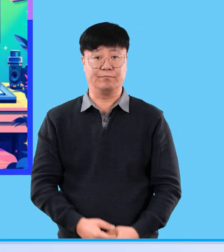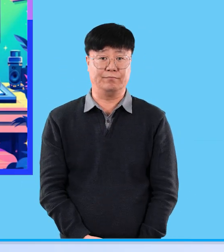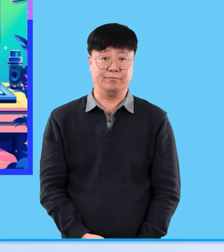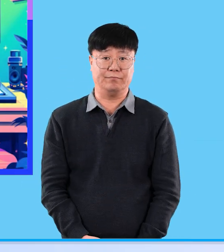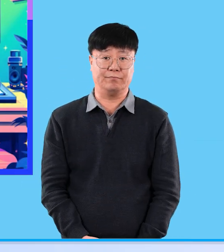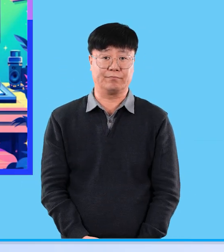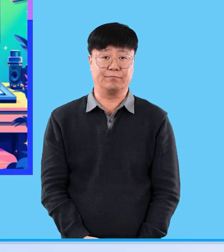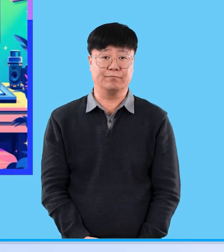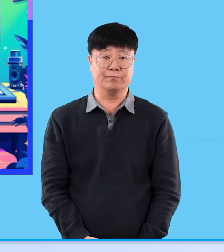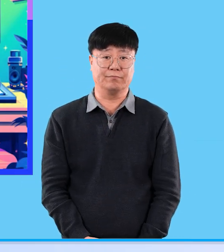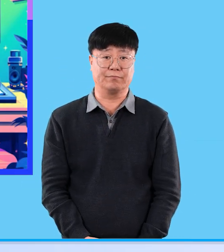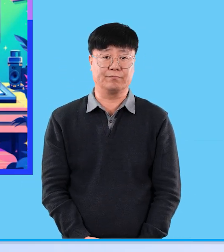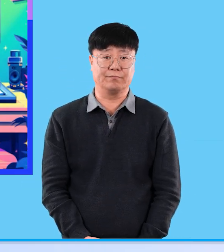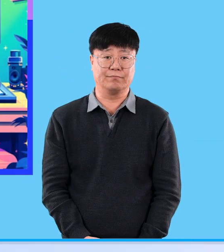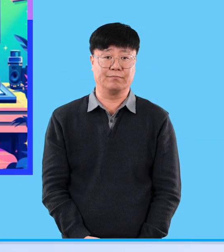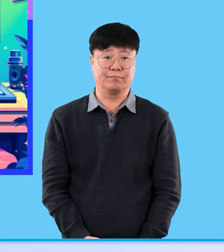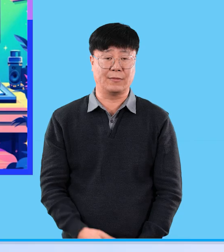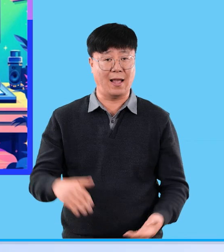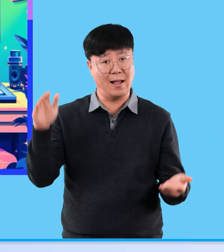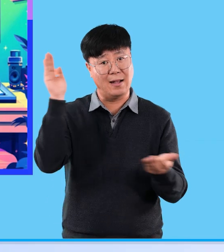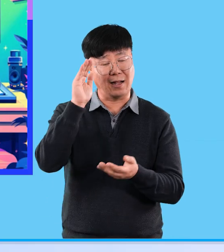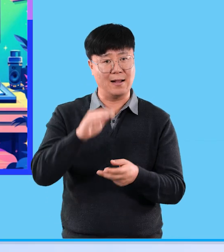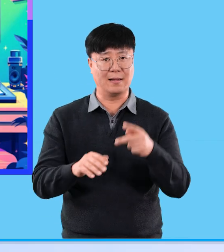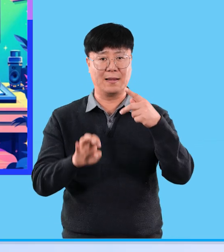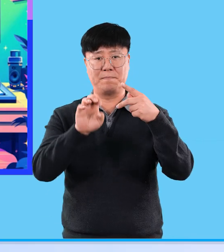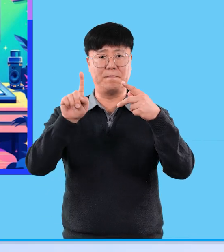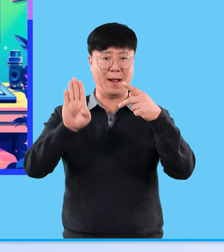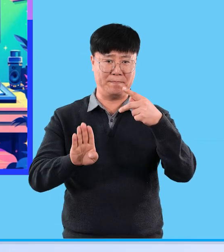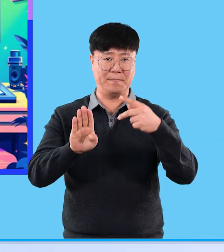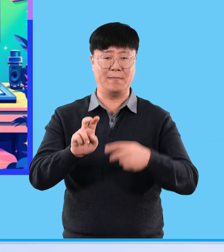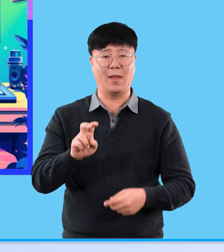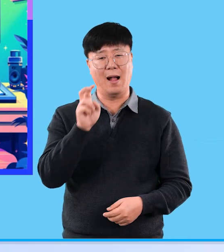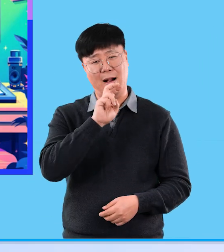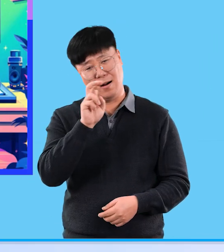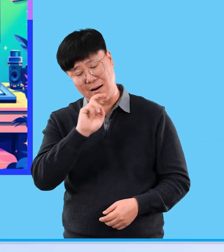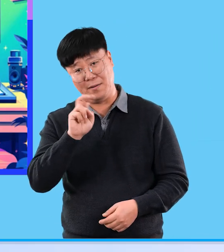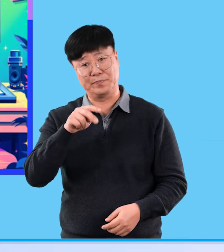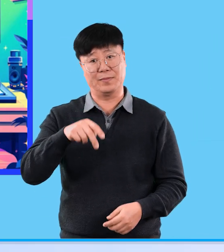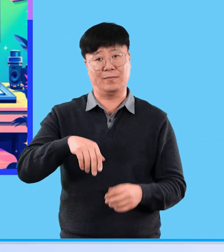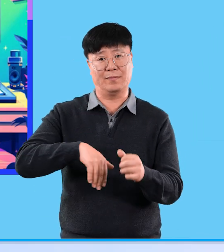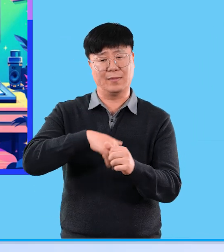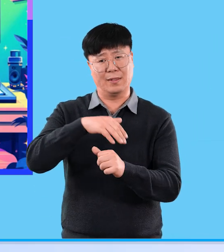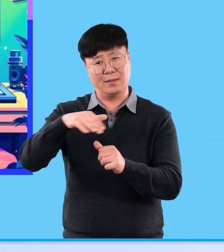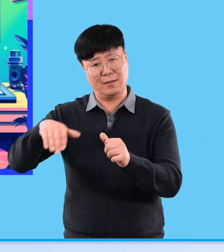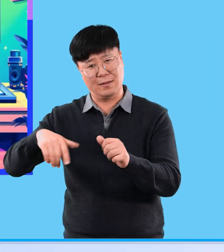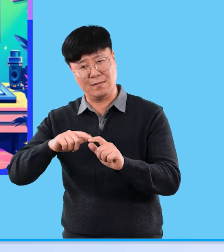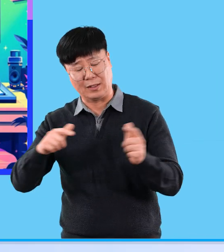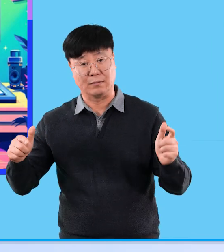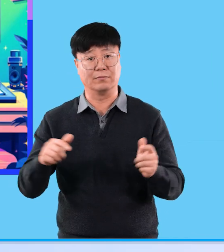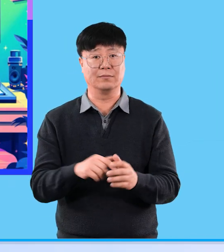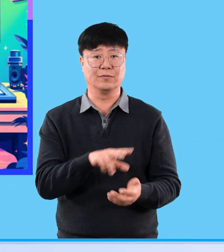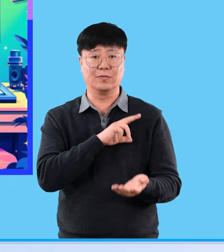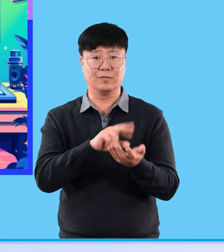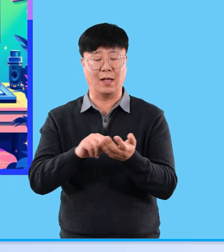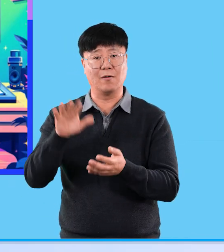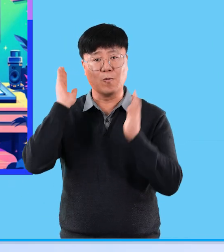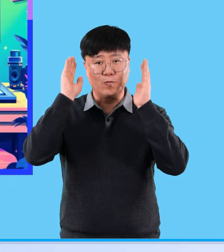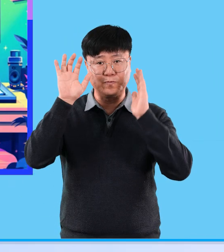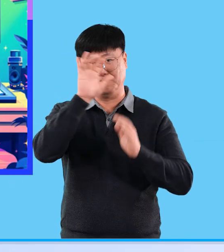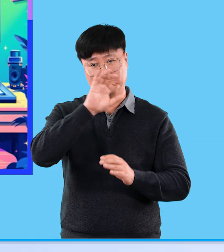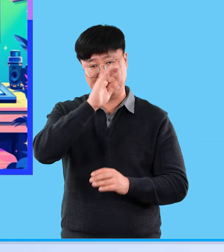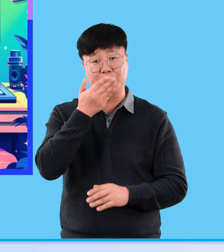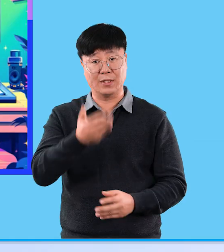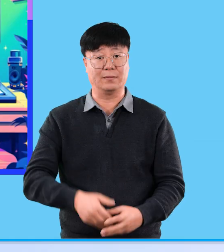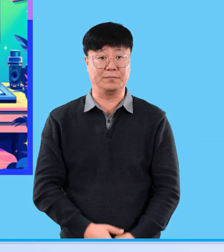편곡을 해주는데 학생들은 K-팝, 발라드, 시네마틱 사운드 트랙 등 다양한 장르를